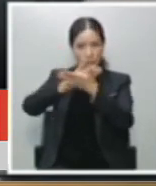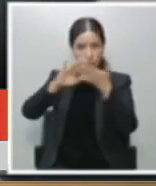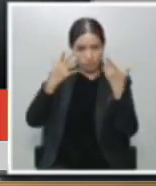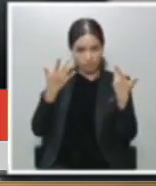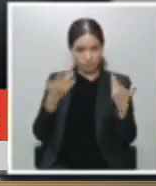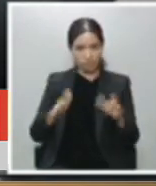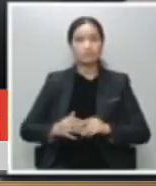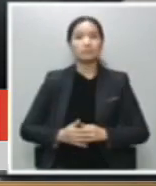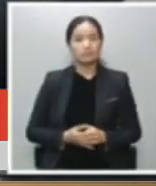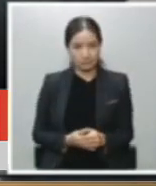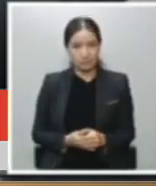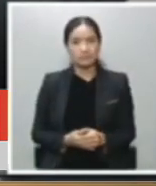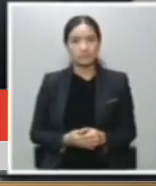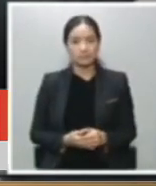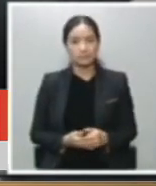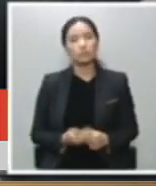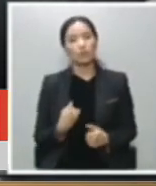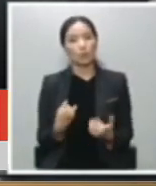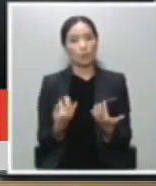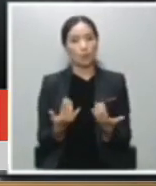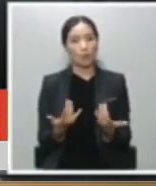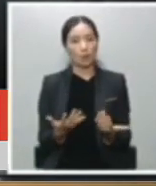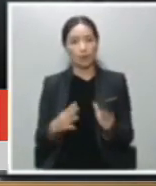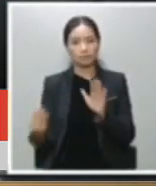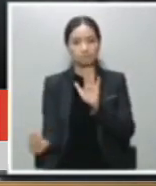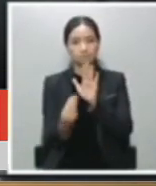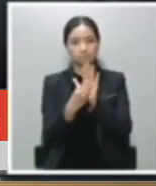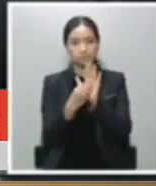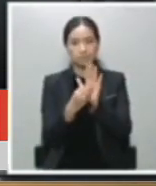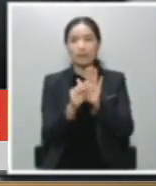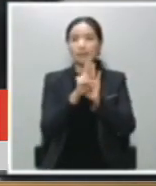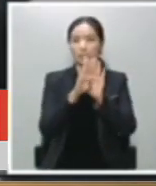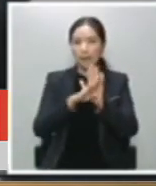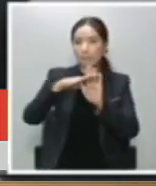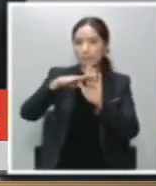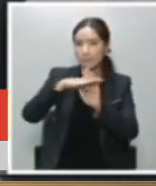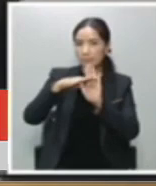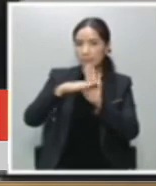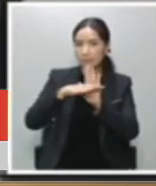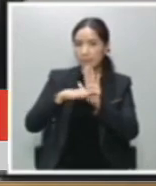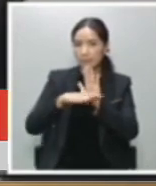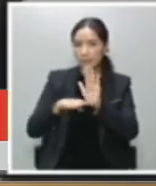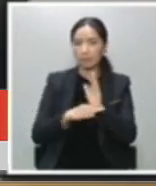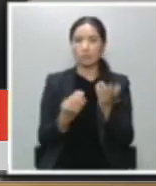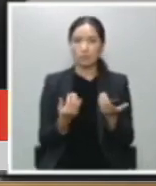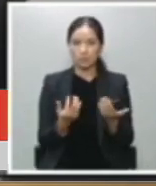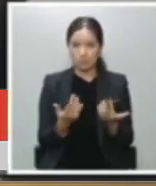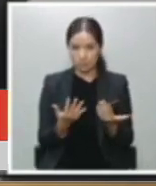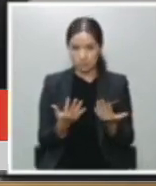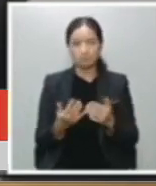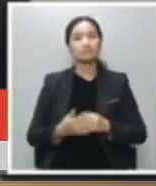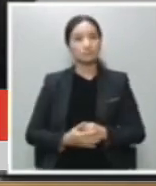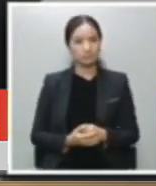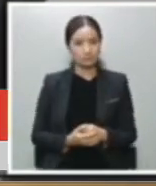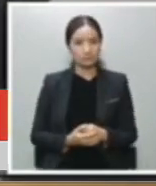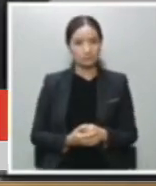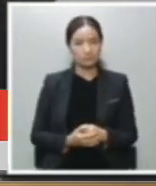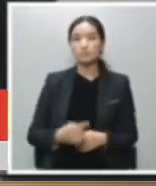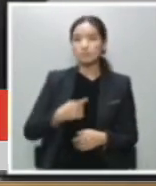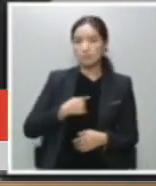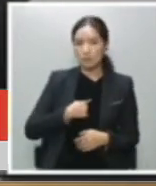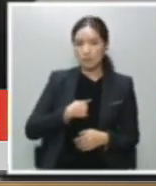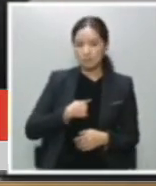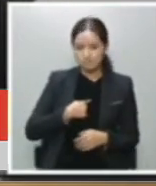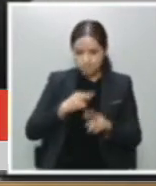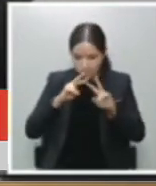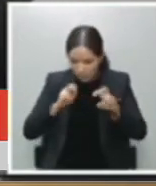ล้วก็คงรอการบรรจุระเบียบวาระตามขั้นตอนต่อไปผมได้ค้นข้อมูล